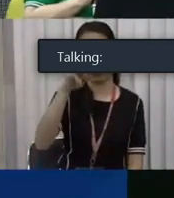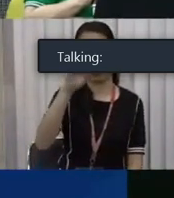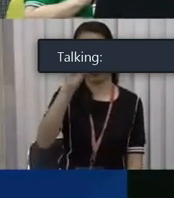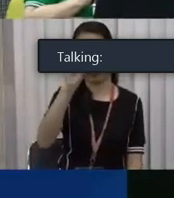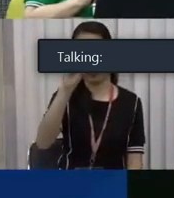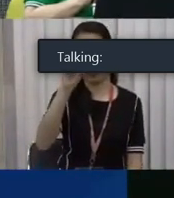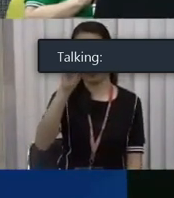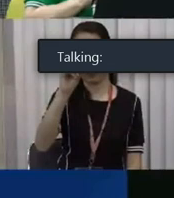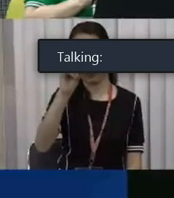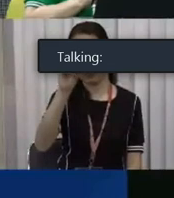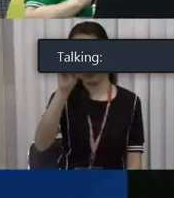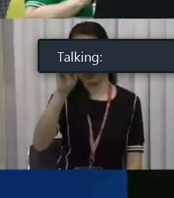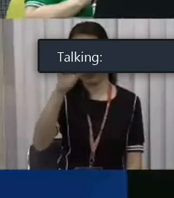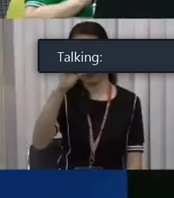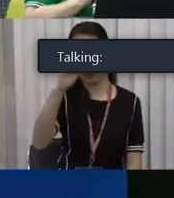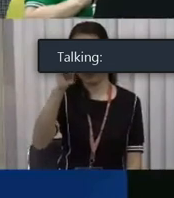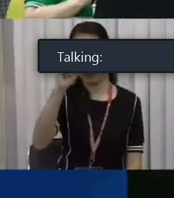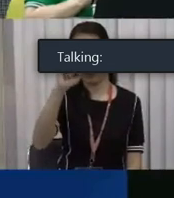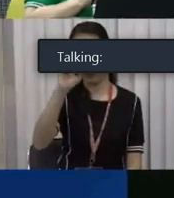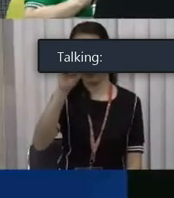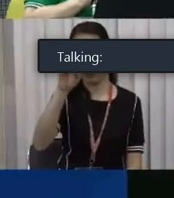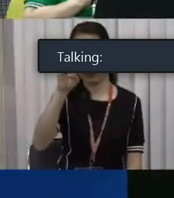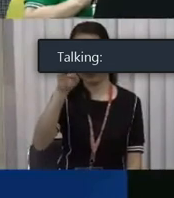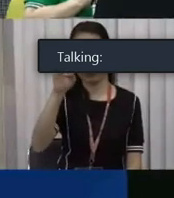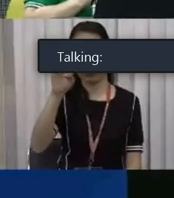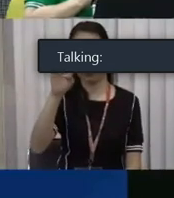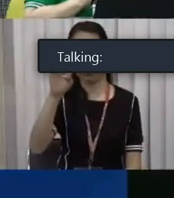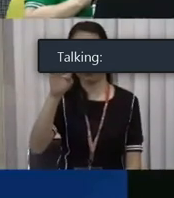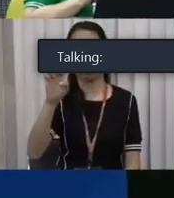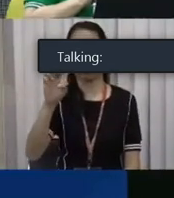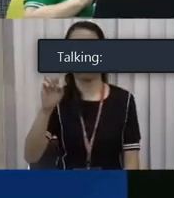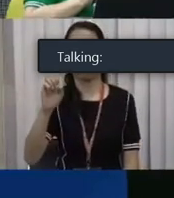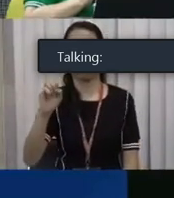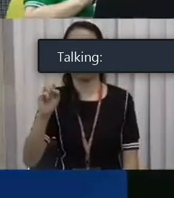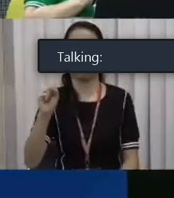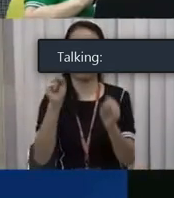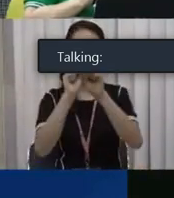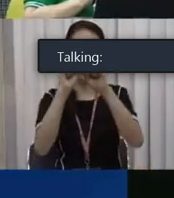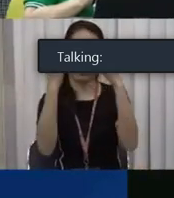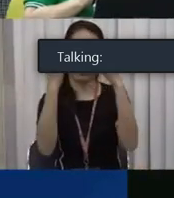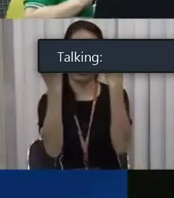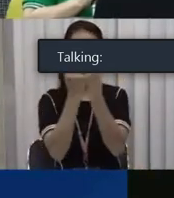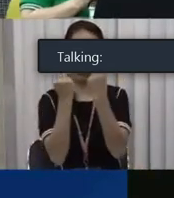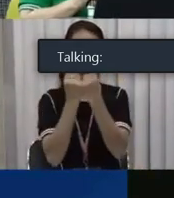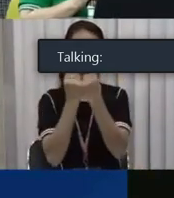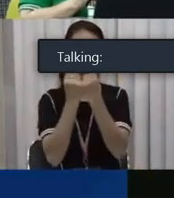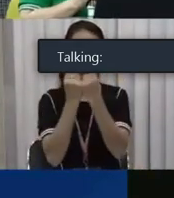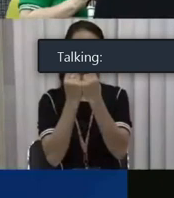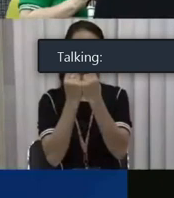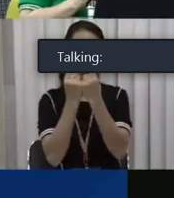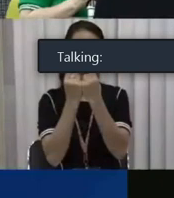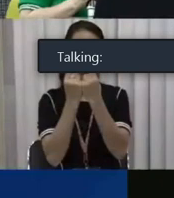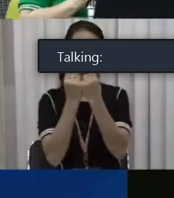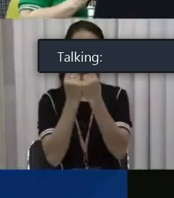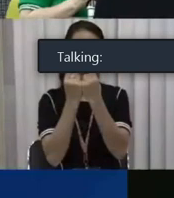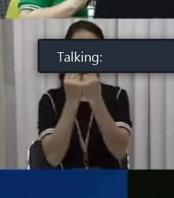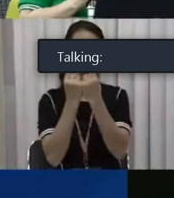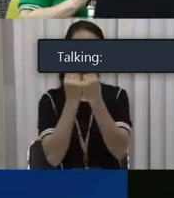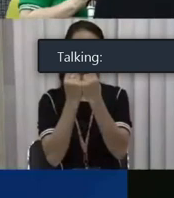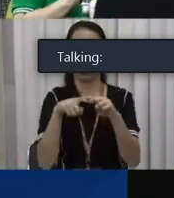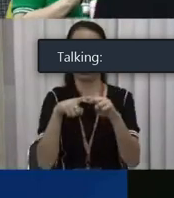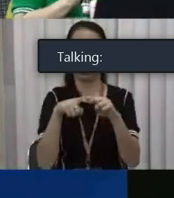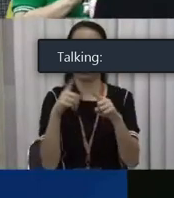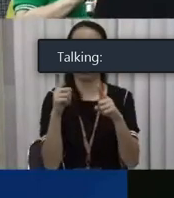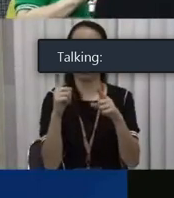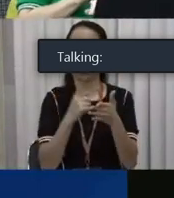nga leave. But, depende po ni kung unsay certification nga gihatag sa doctor. Maupo'y